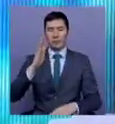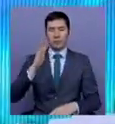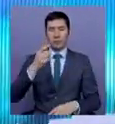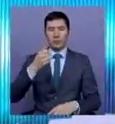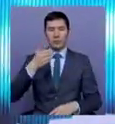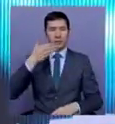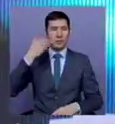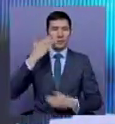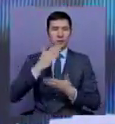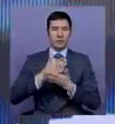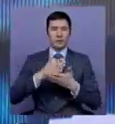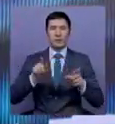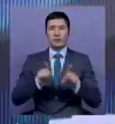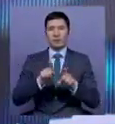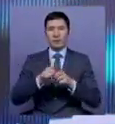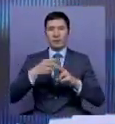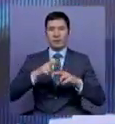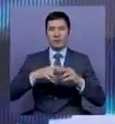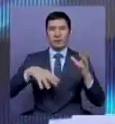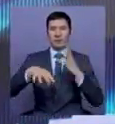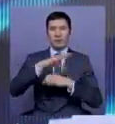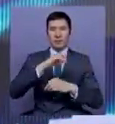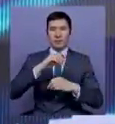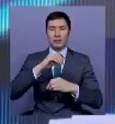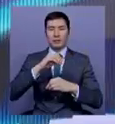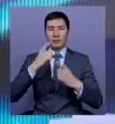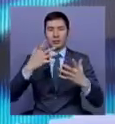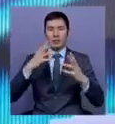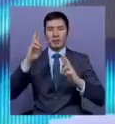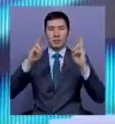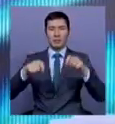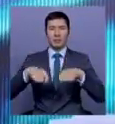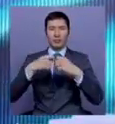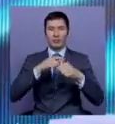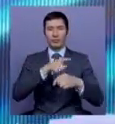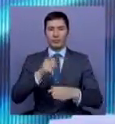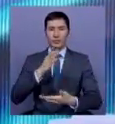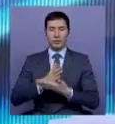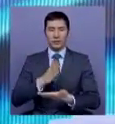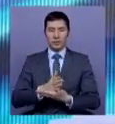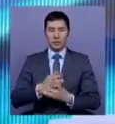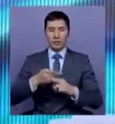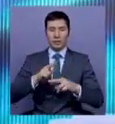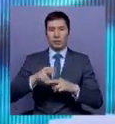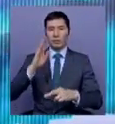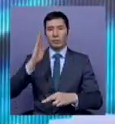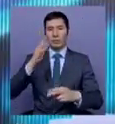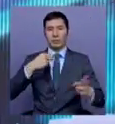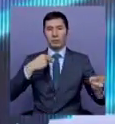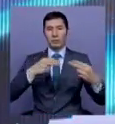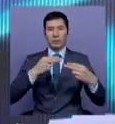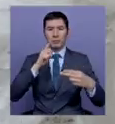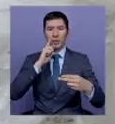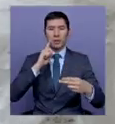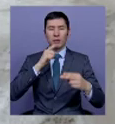жеңілдетті. Дегенмен барлығы жол қозғалысының ережелерін бұзбайтыны анық. Сондықтан әкелінген көліктер мен иелері туралы толық ақпарат әлі де қолымызда